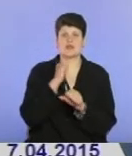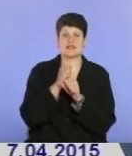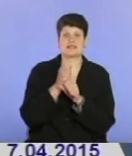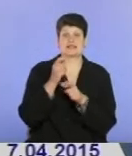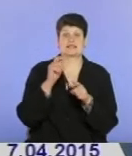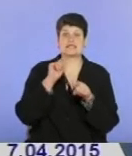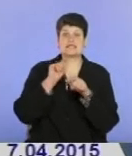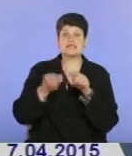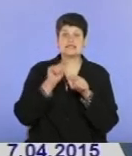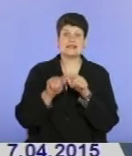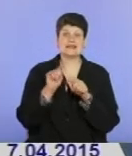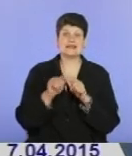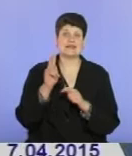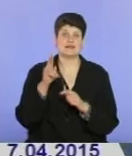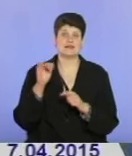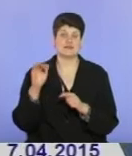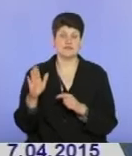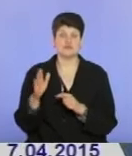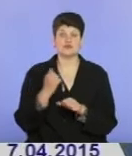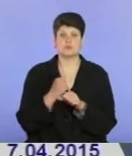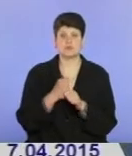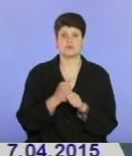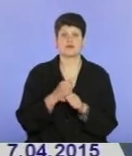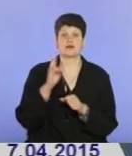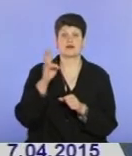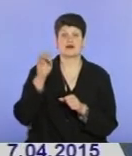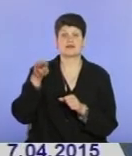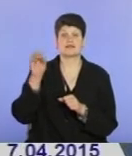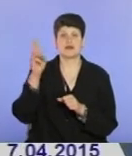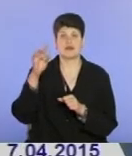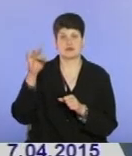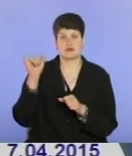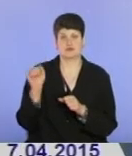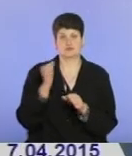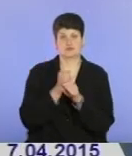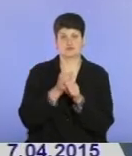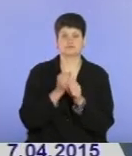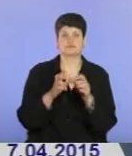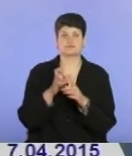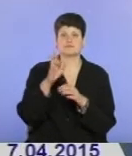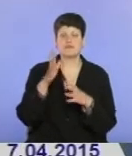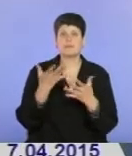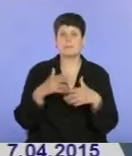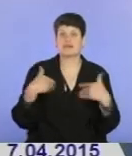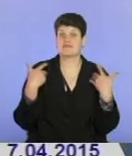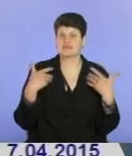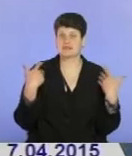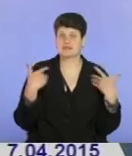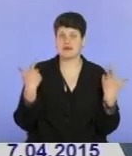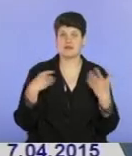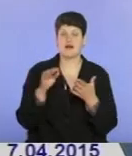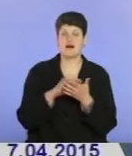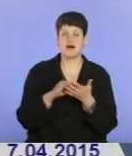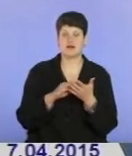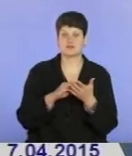архикатедральний Соборне порошнього зачаття Пресвятої Богородиці що в Тернополі сьогодні урочисто у збаразькому замку привітали автора представники національного